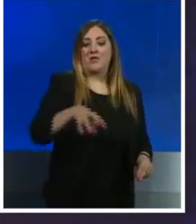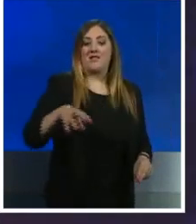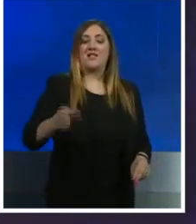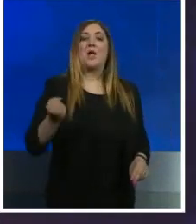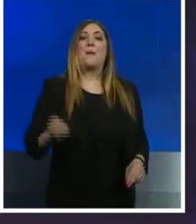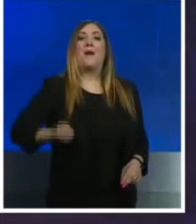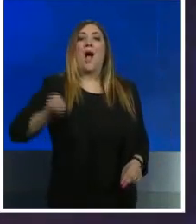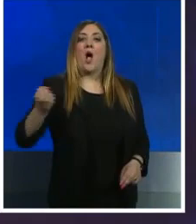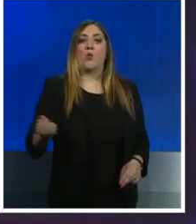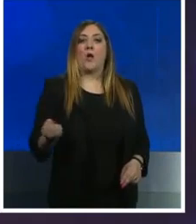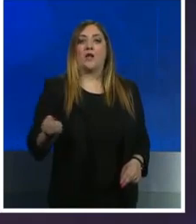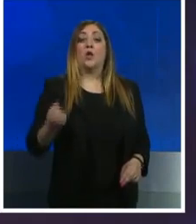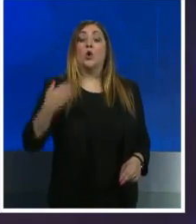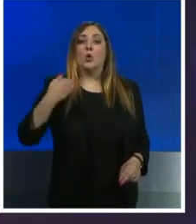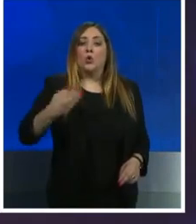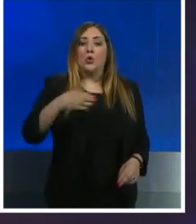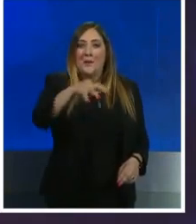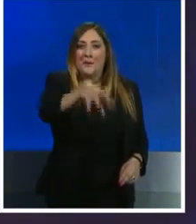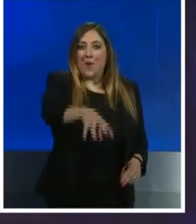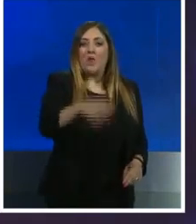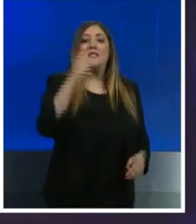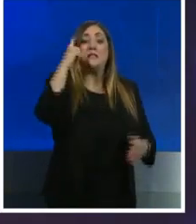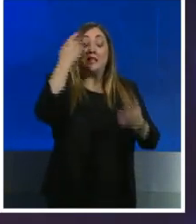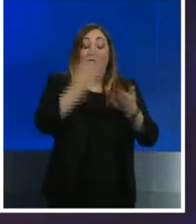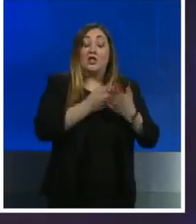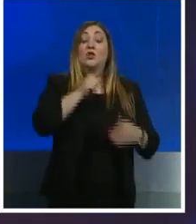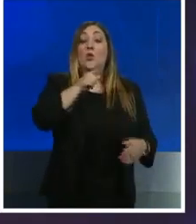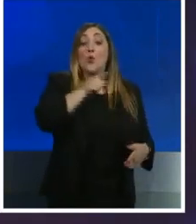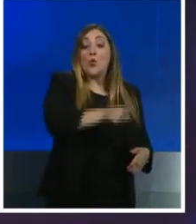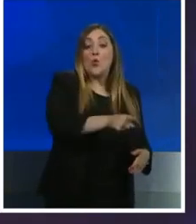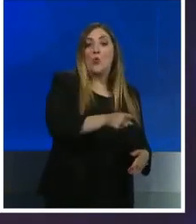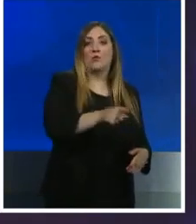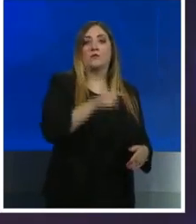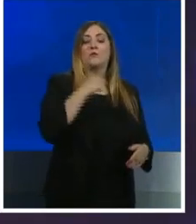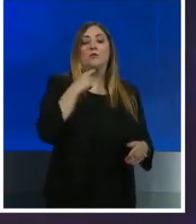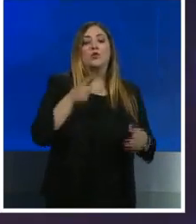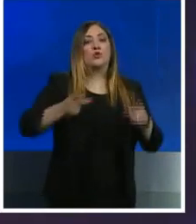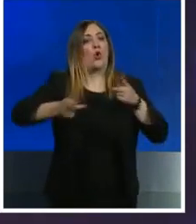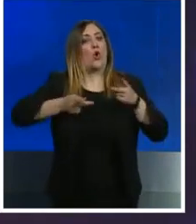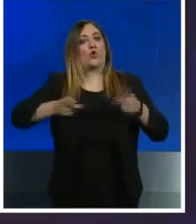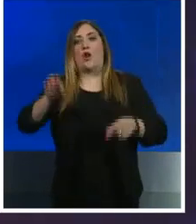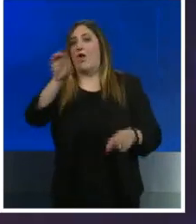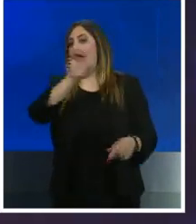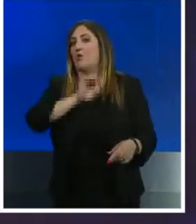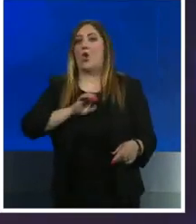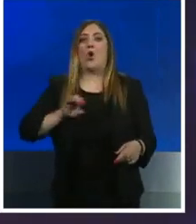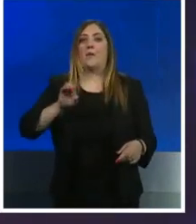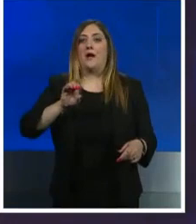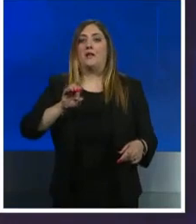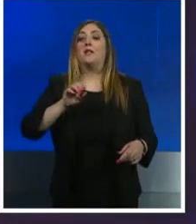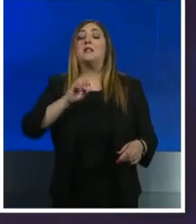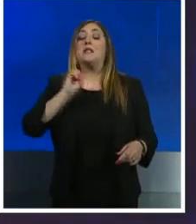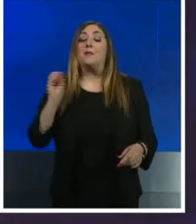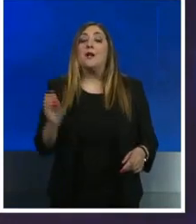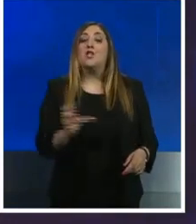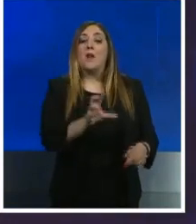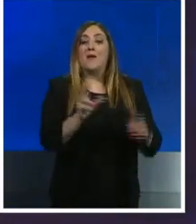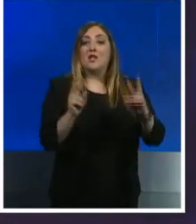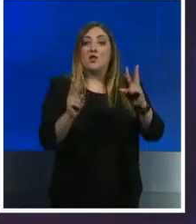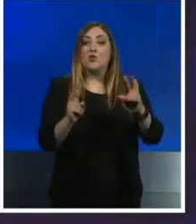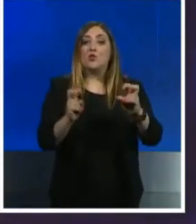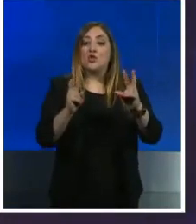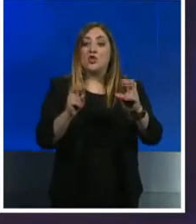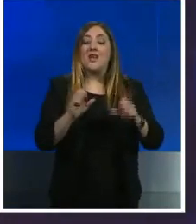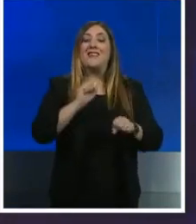Fejn kull nazzjon u reġjun jiddeċidi hu fuq dawk is-suġġetti li jikkonċernaw